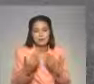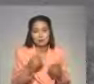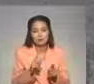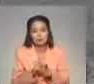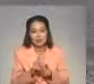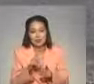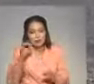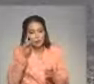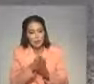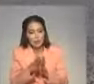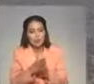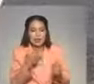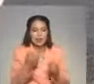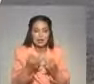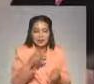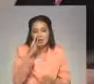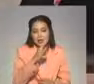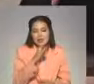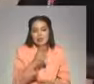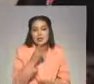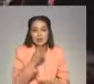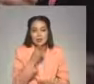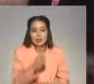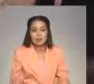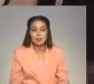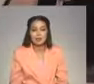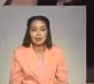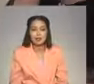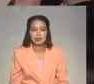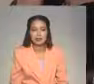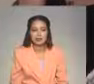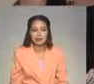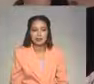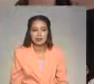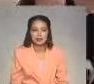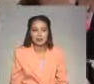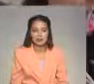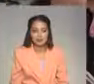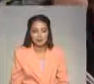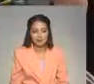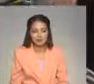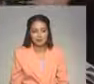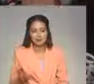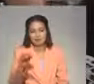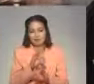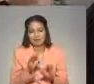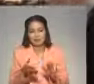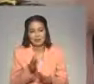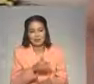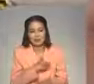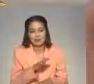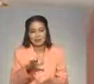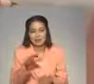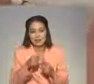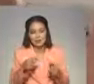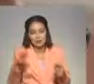и изучали разговорный казахский язык. Все очень понравилось. Никто не хотел оттуда уезжать. Мы посещали